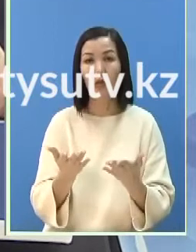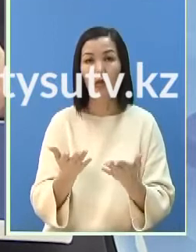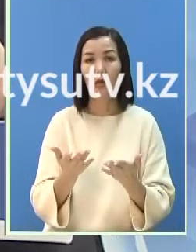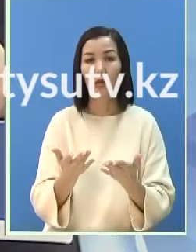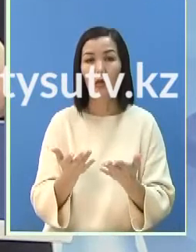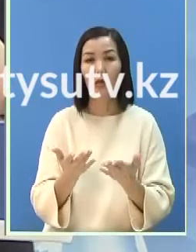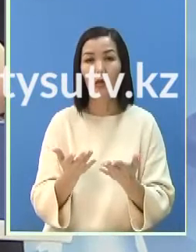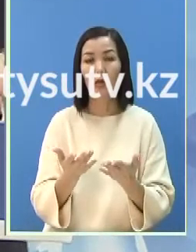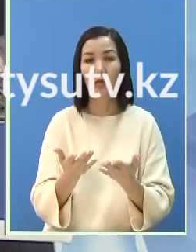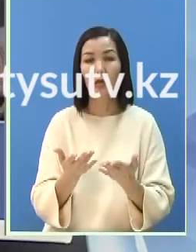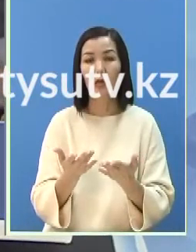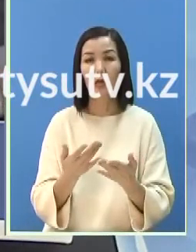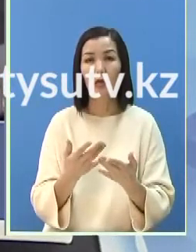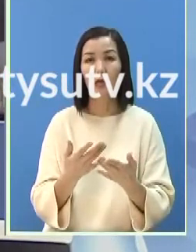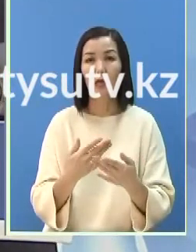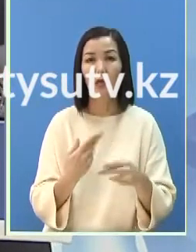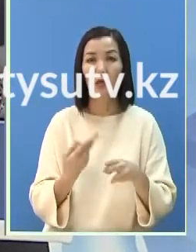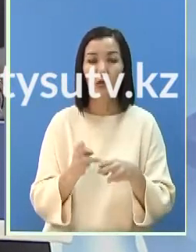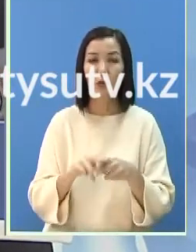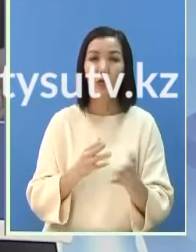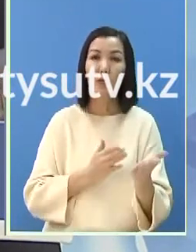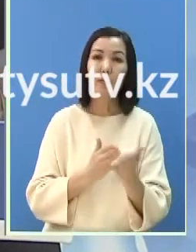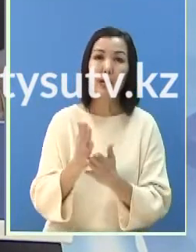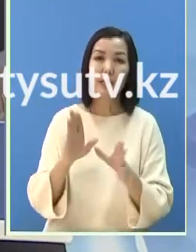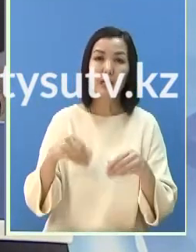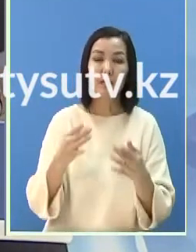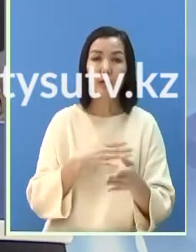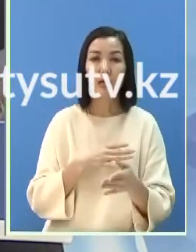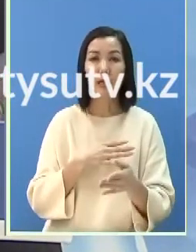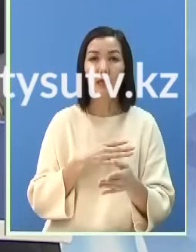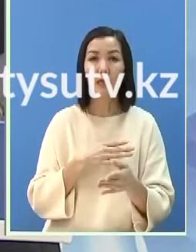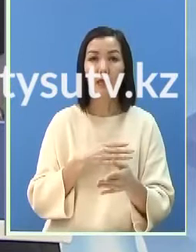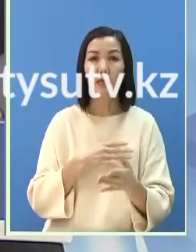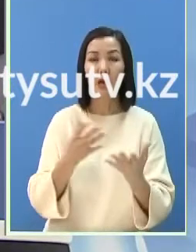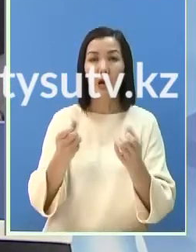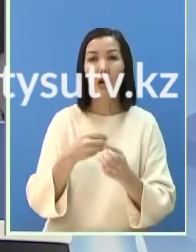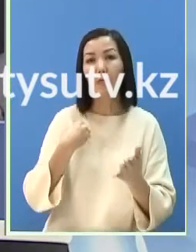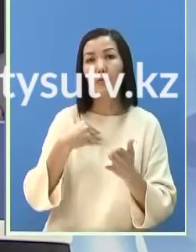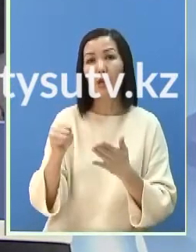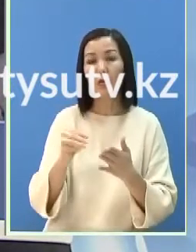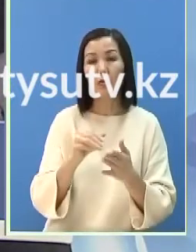жаңада сондай бағыттарға беріледі. Жаңағы алып сатуға бұл бағыттағы